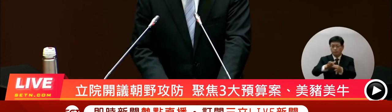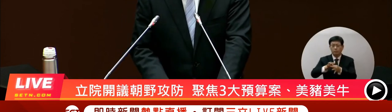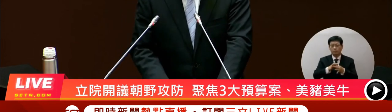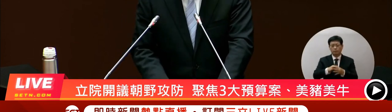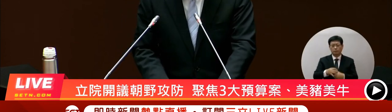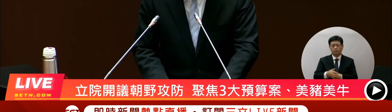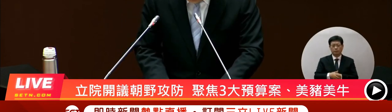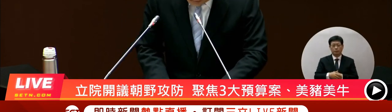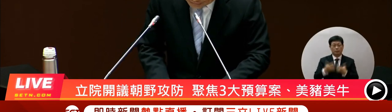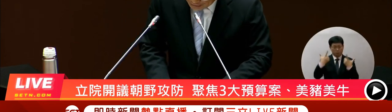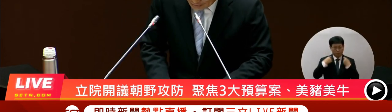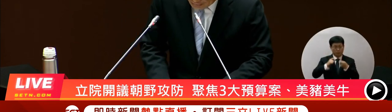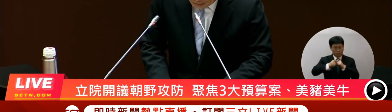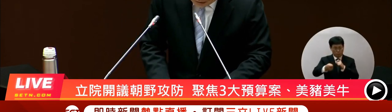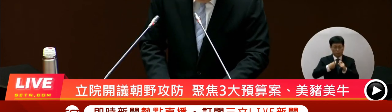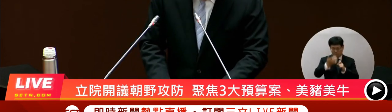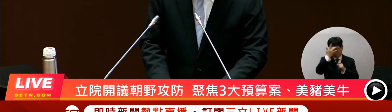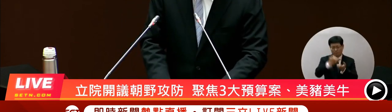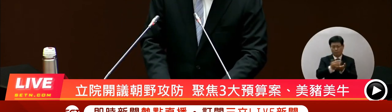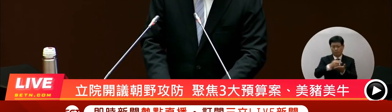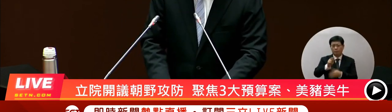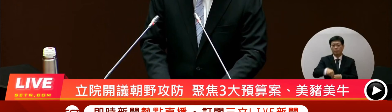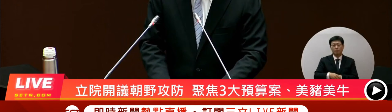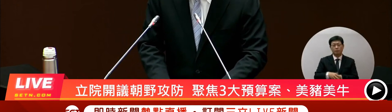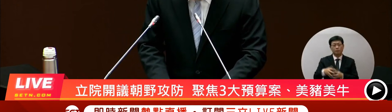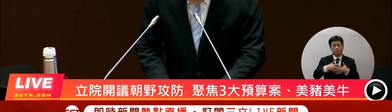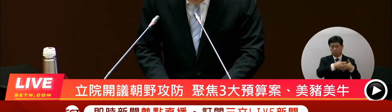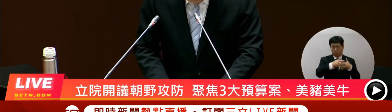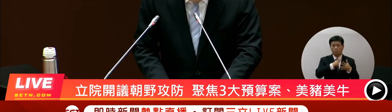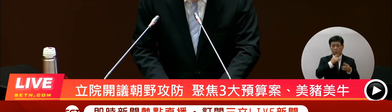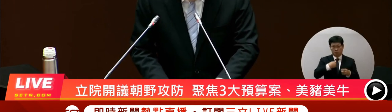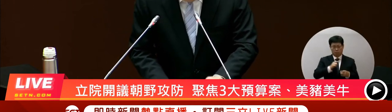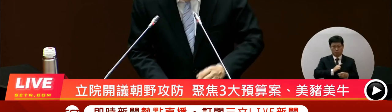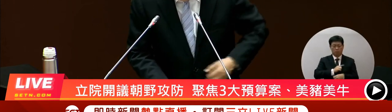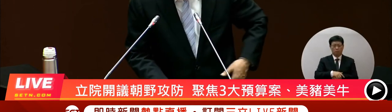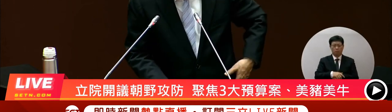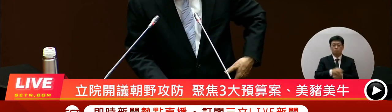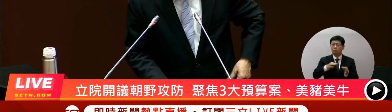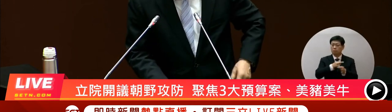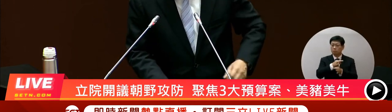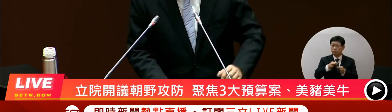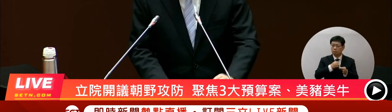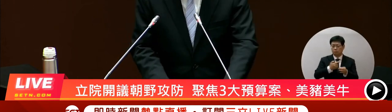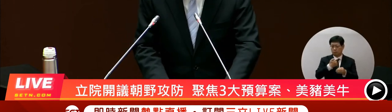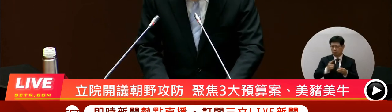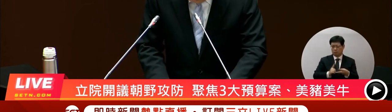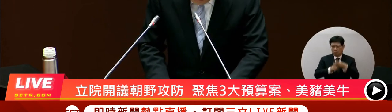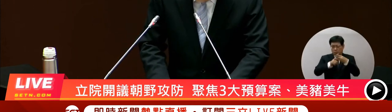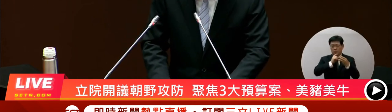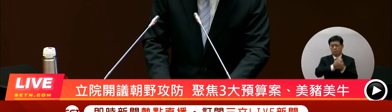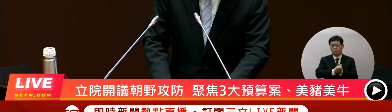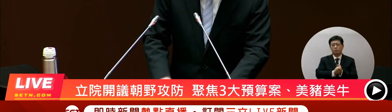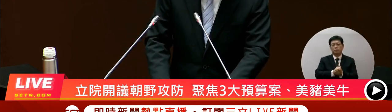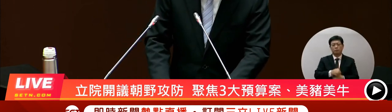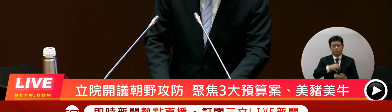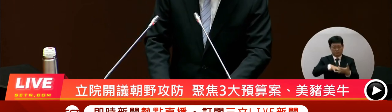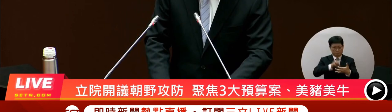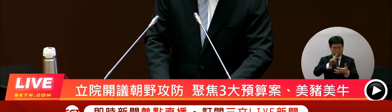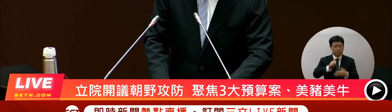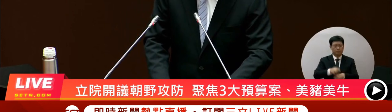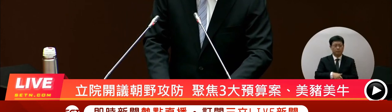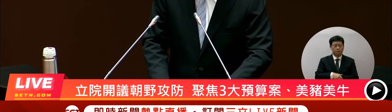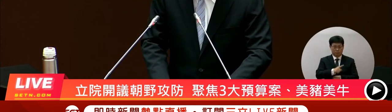除关税的障碍。美国是我们贸易最重要的伙伴之一，它